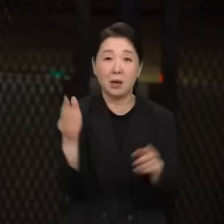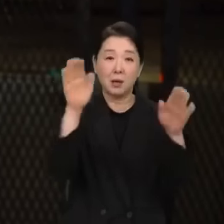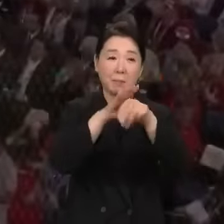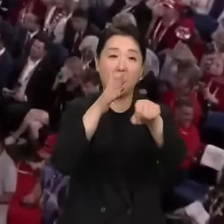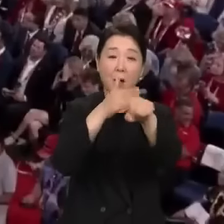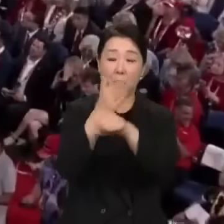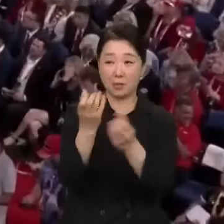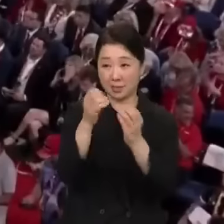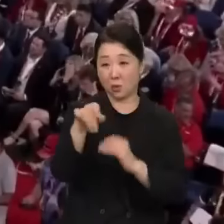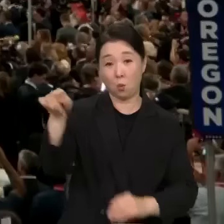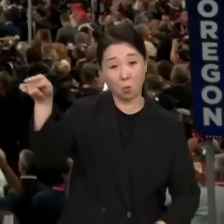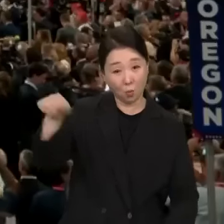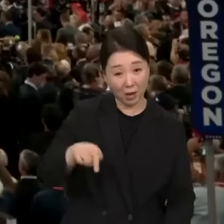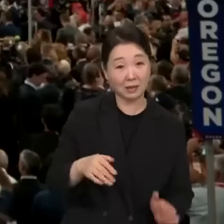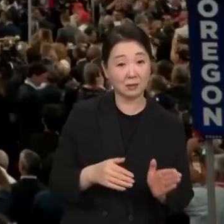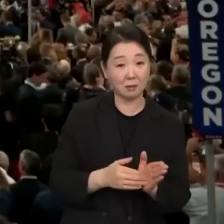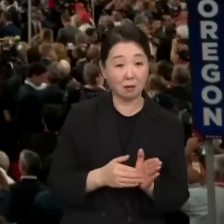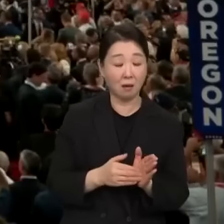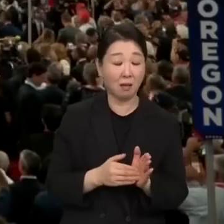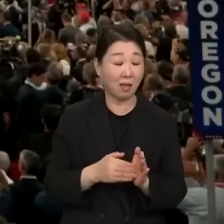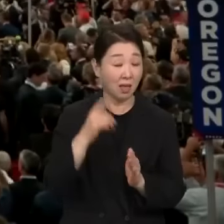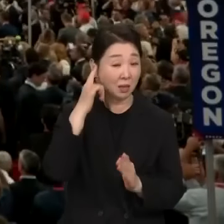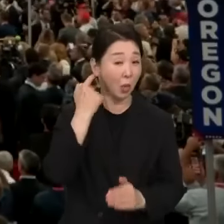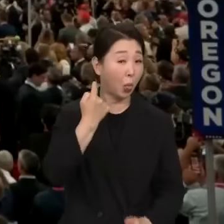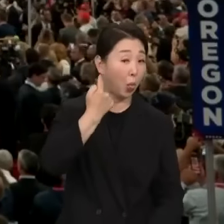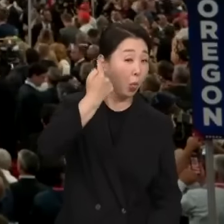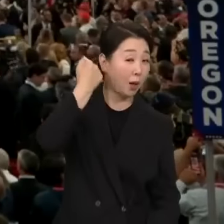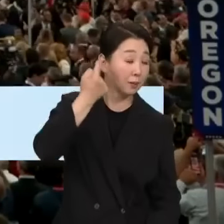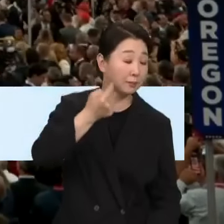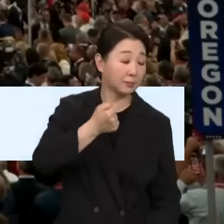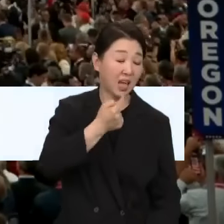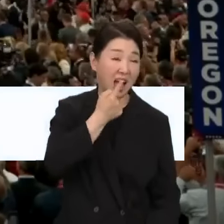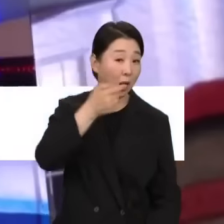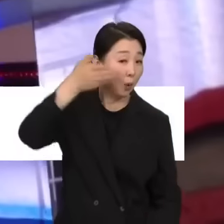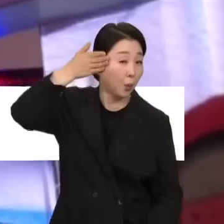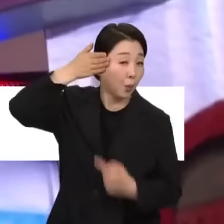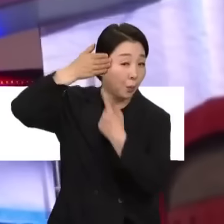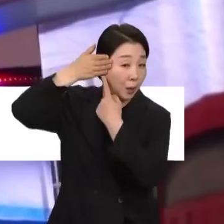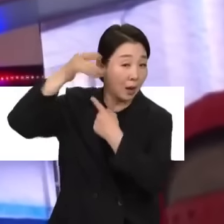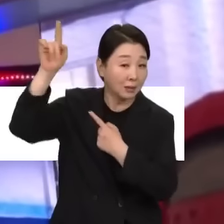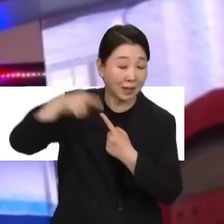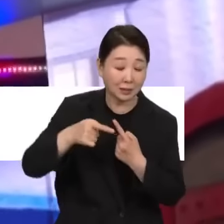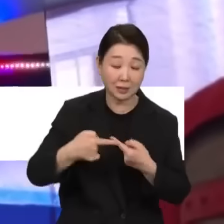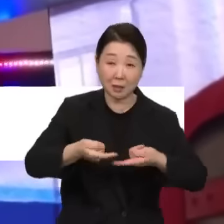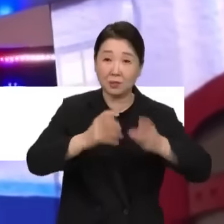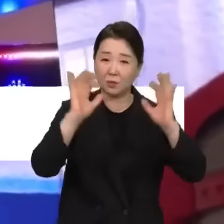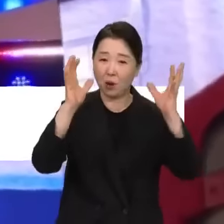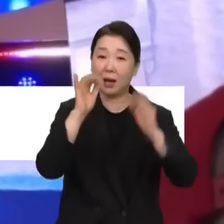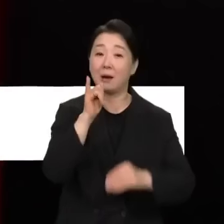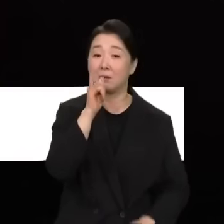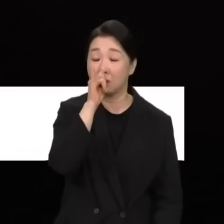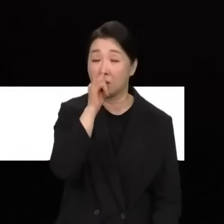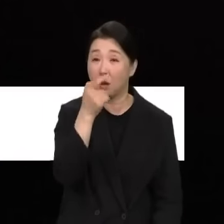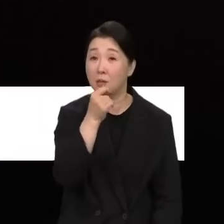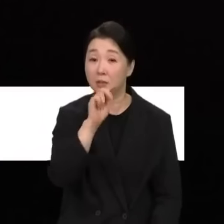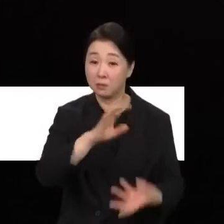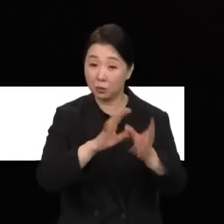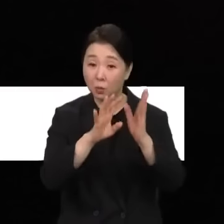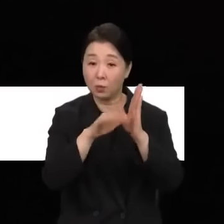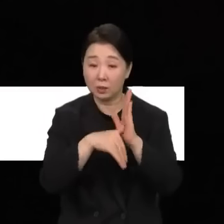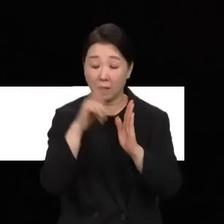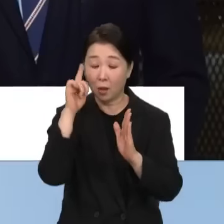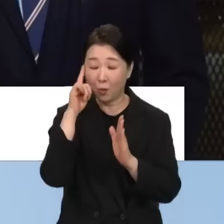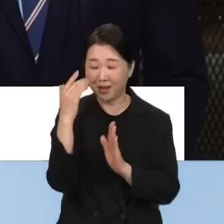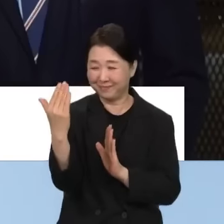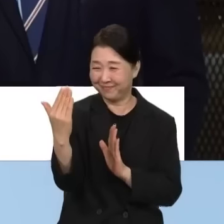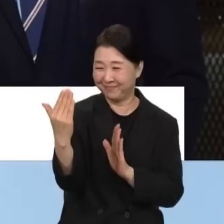행사장에 등장했습니다. 총알이 관통했던 귀에 거지를 대고 나타난 그에게 참석자들은 환호했습니다. 이미 TV 토론에서도